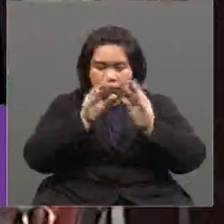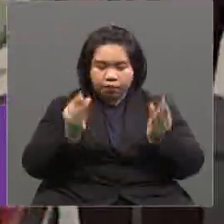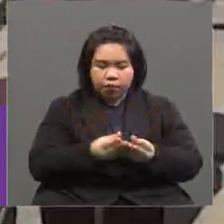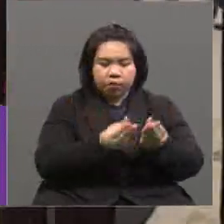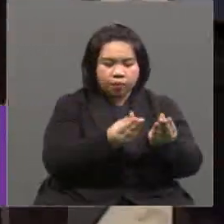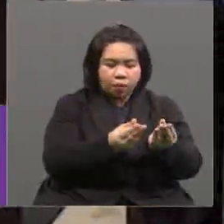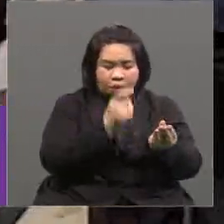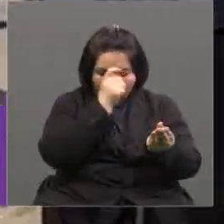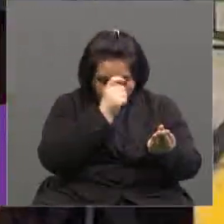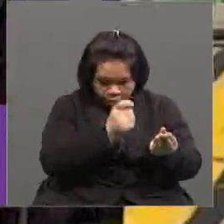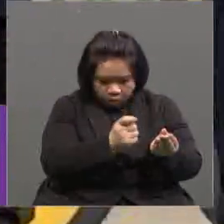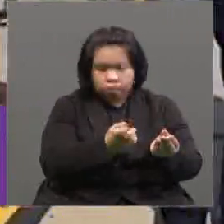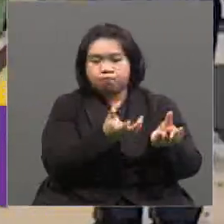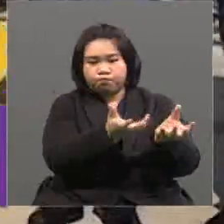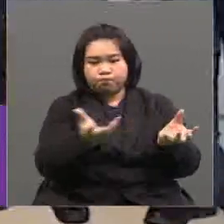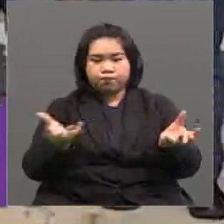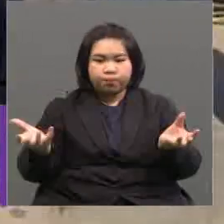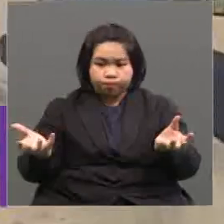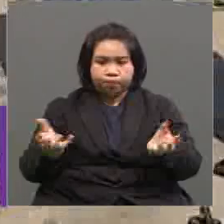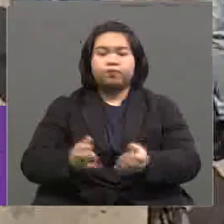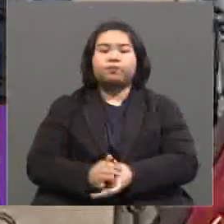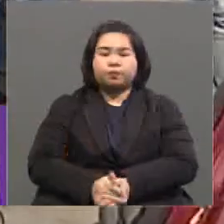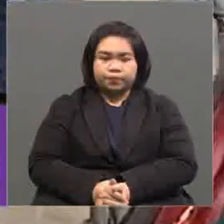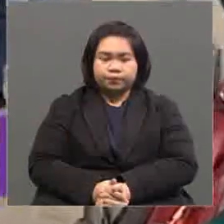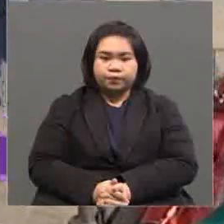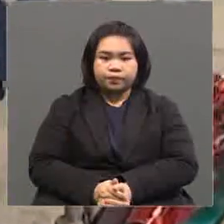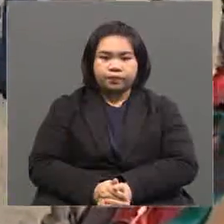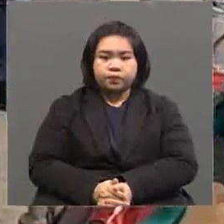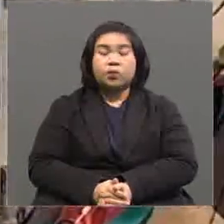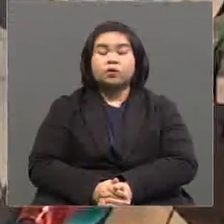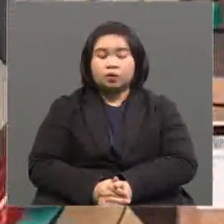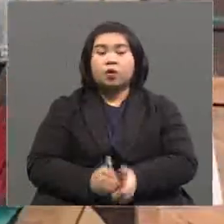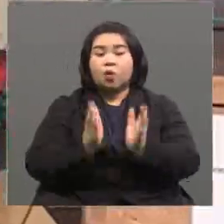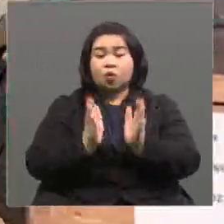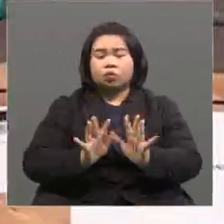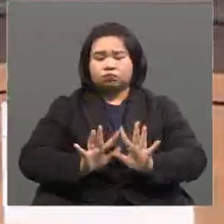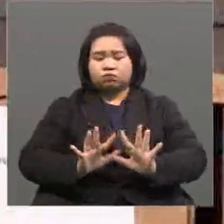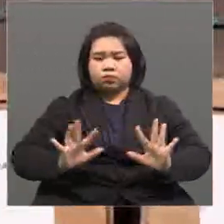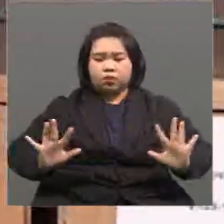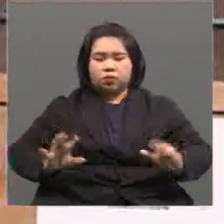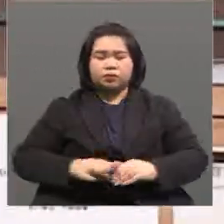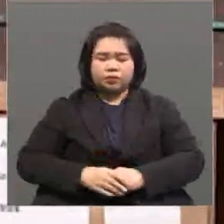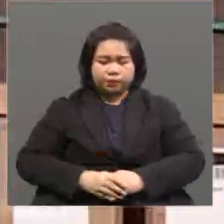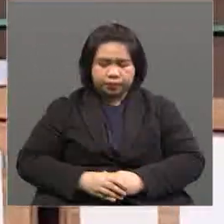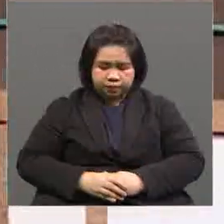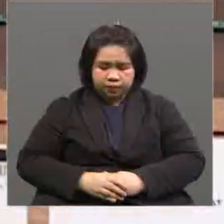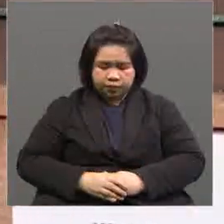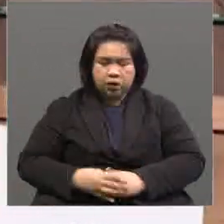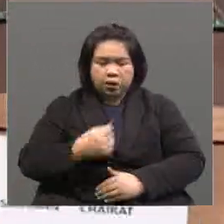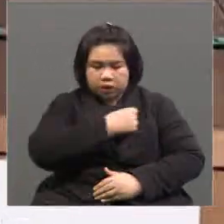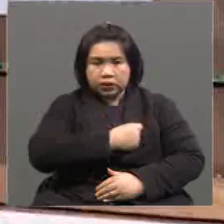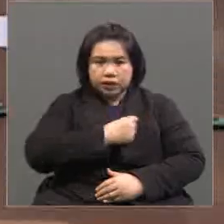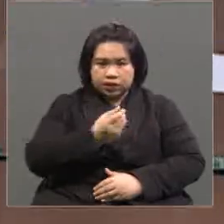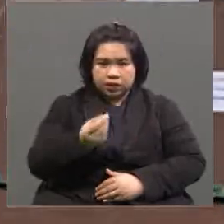ำความเคารพศพหลังจากนั้นค่ะผู้ร่วมพิธีก็ได้ยืนสงบนิ่งเพื่อไว้อาลั